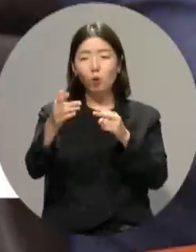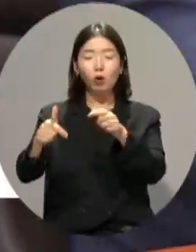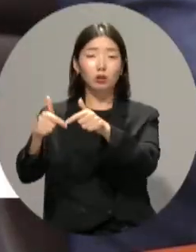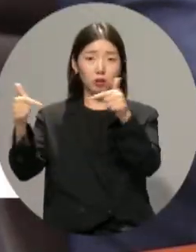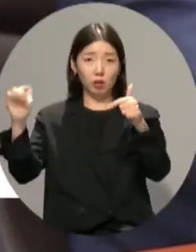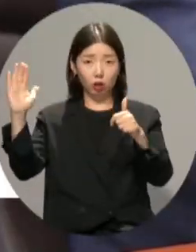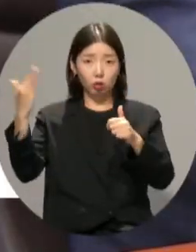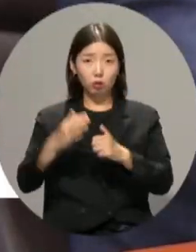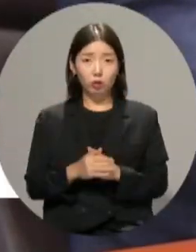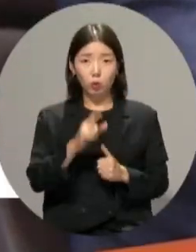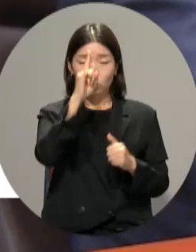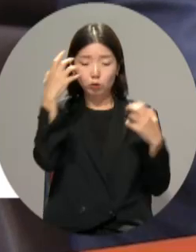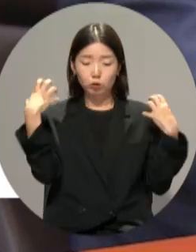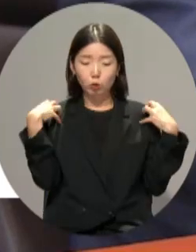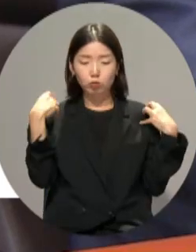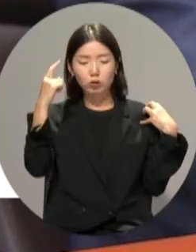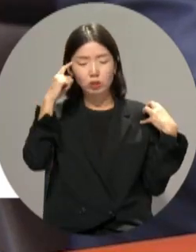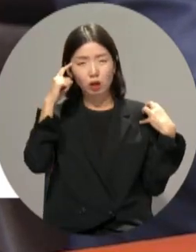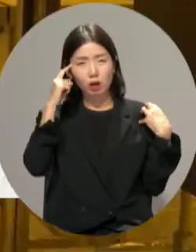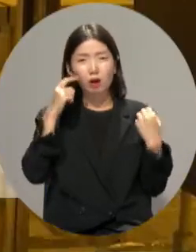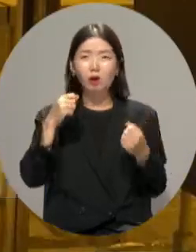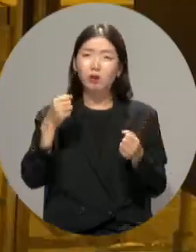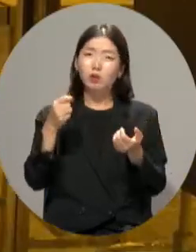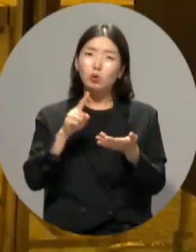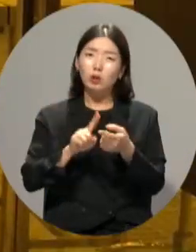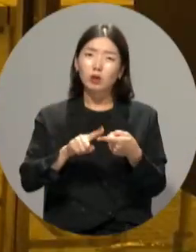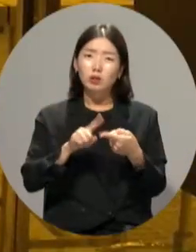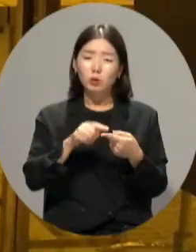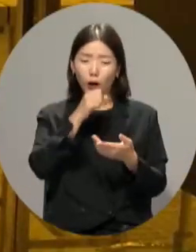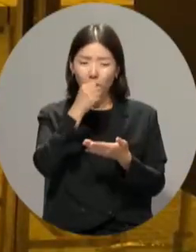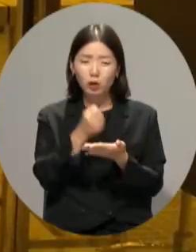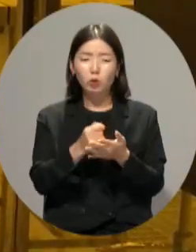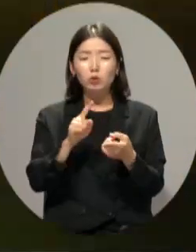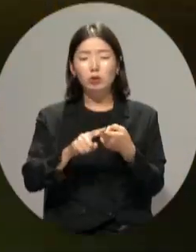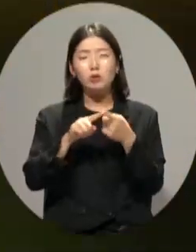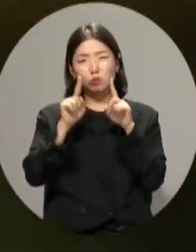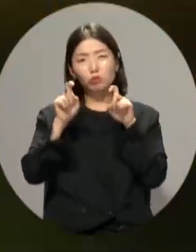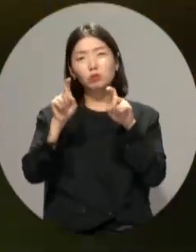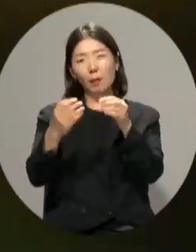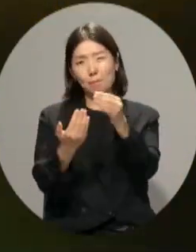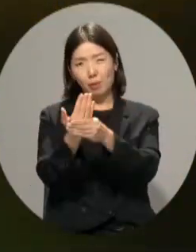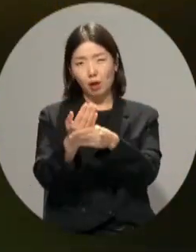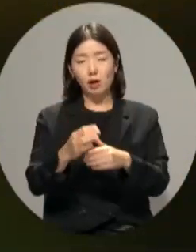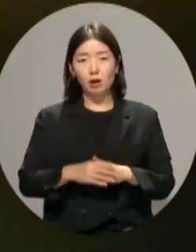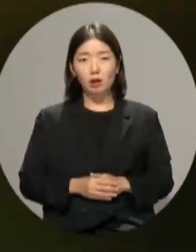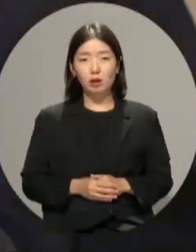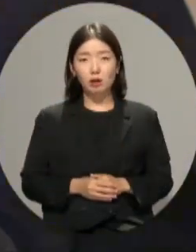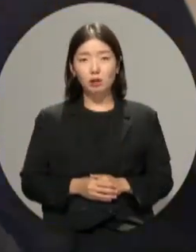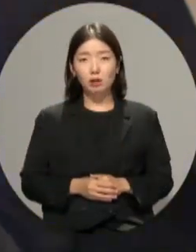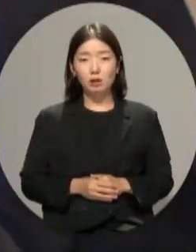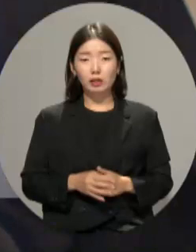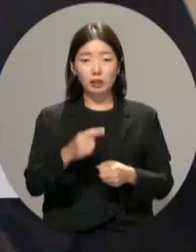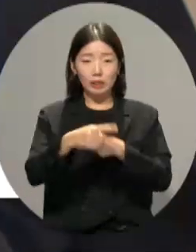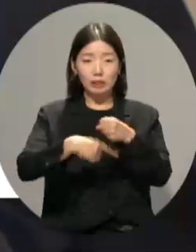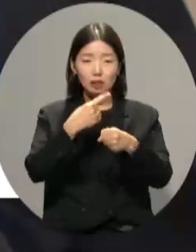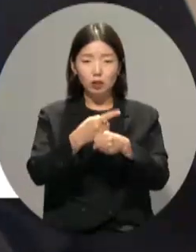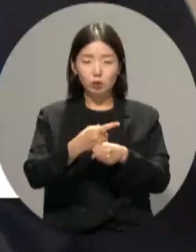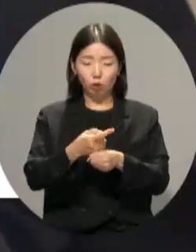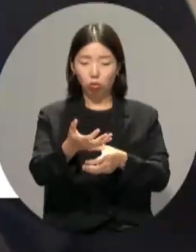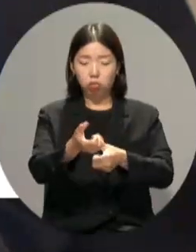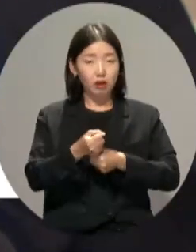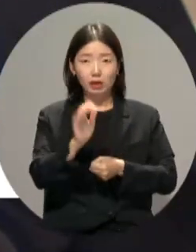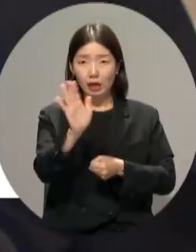상황. 정부의 의사결정 과정이 합리적이었는지 의문도 제기됐습니다. 이렇게 한 학기 1년 정도 서둘 게